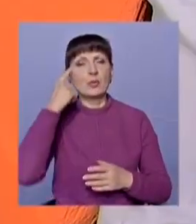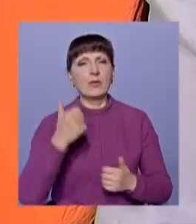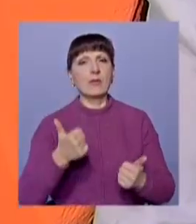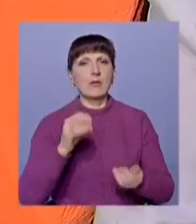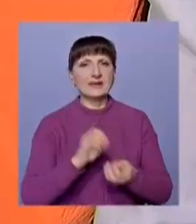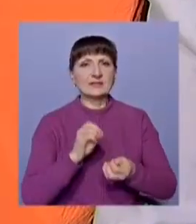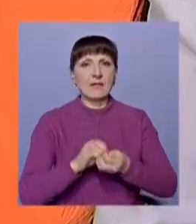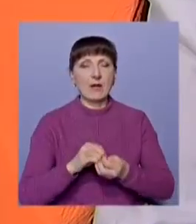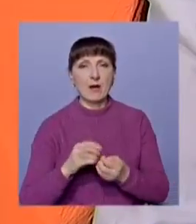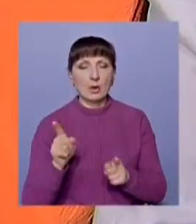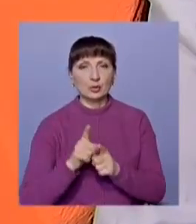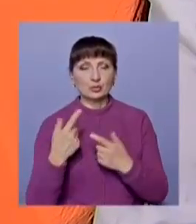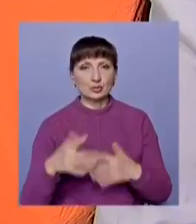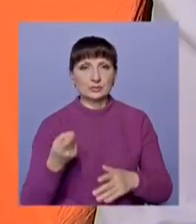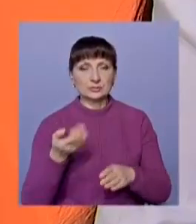совершенно